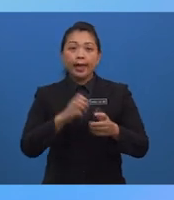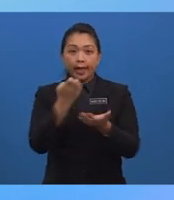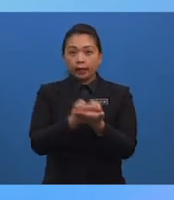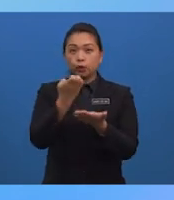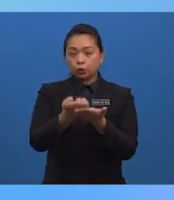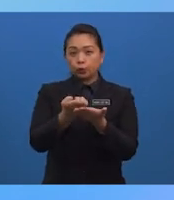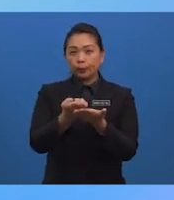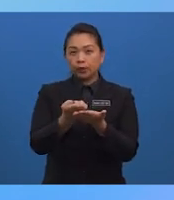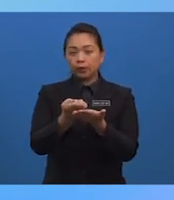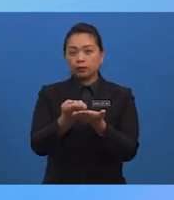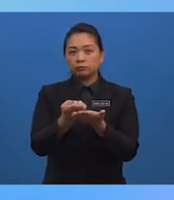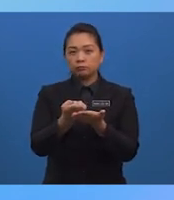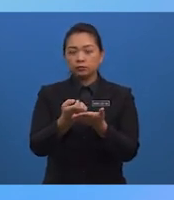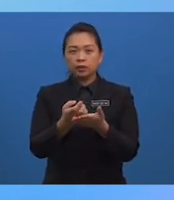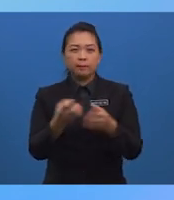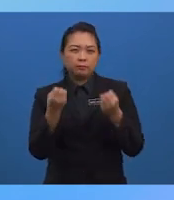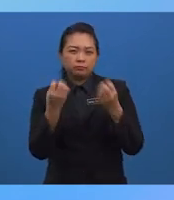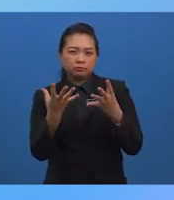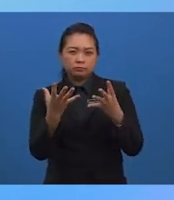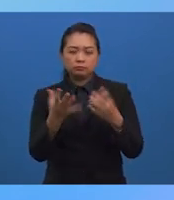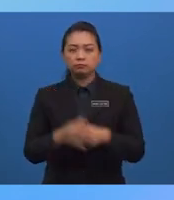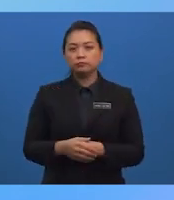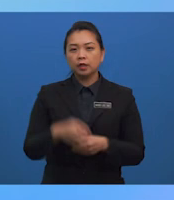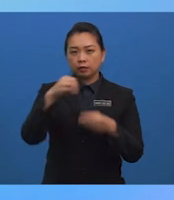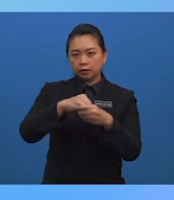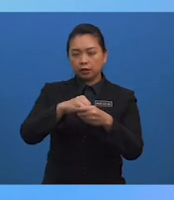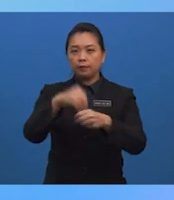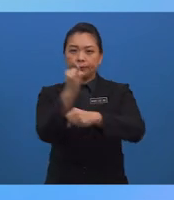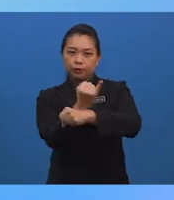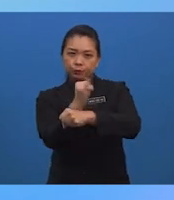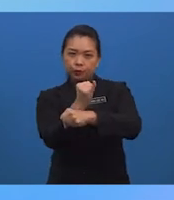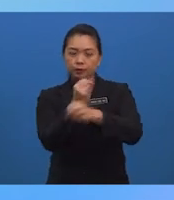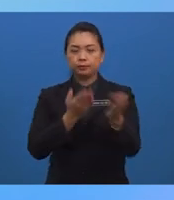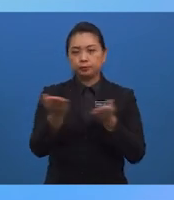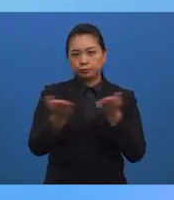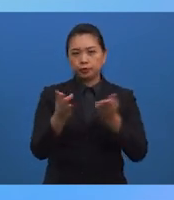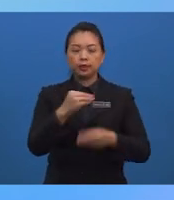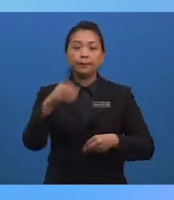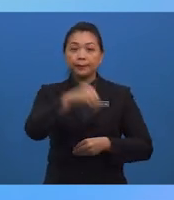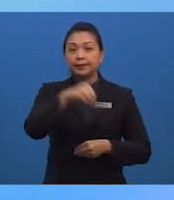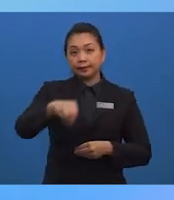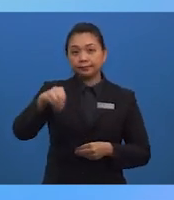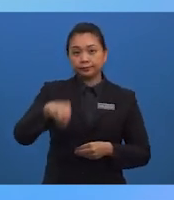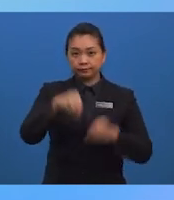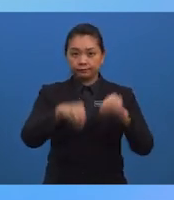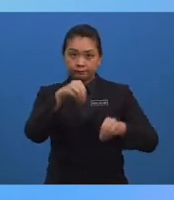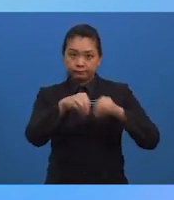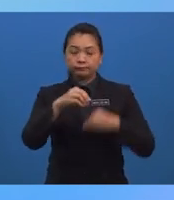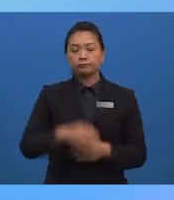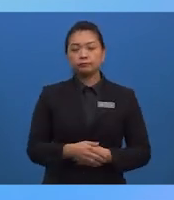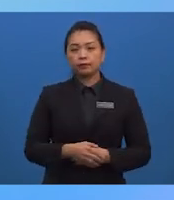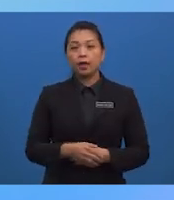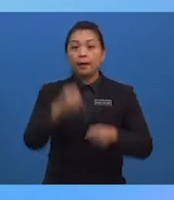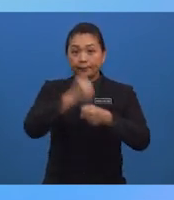dalam pelbagai sektor seperti perindustrian, perkhidmatan dan juga pertanian. Buruh-buruh asing